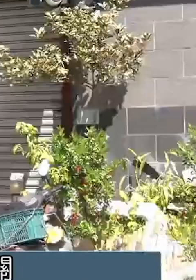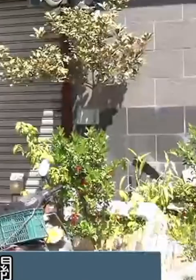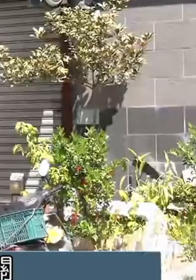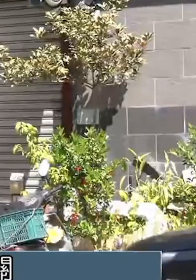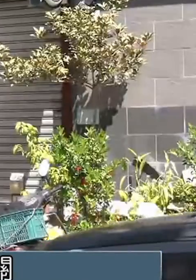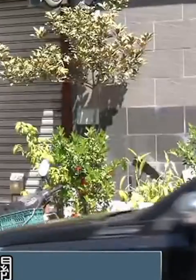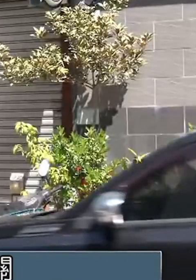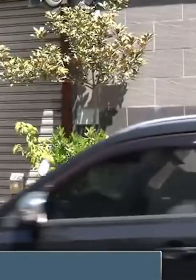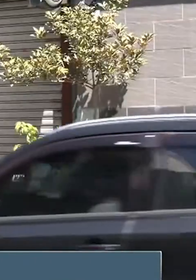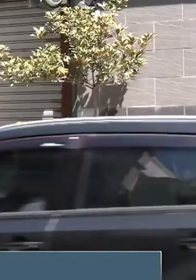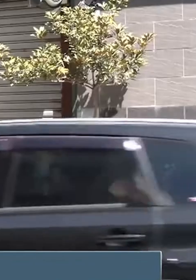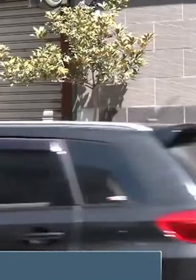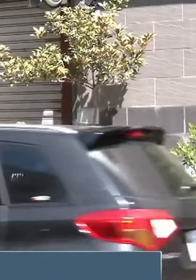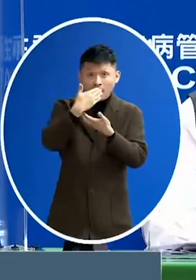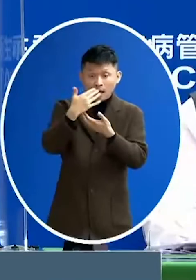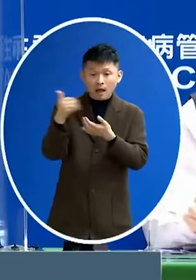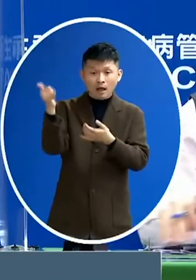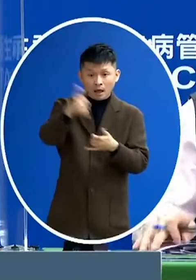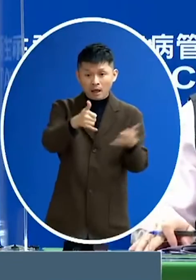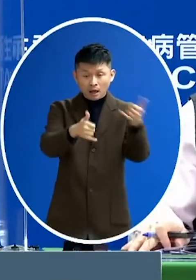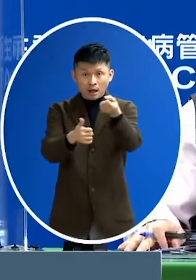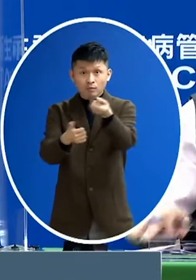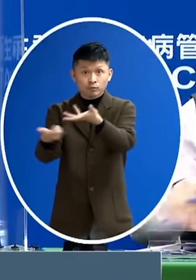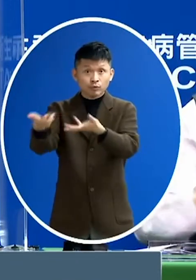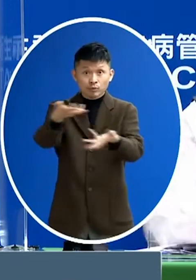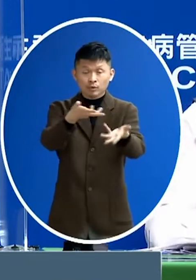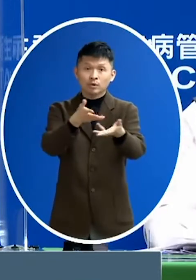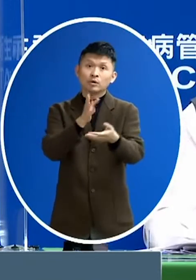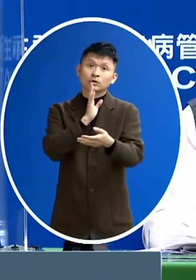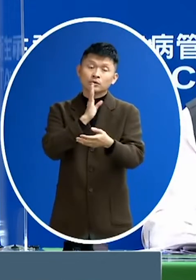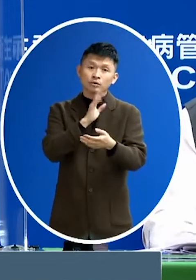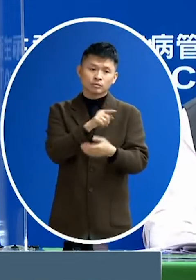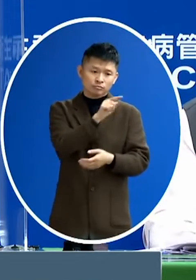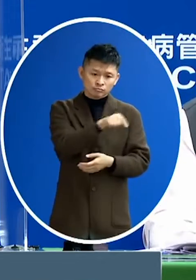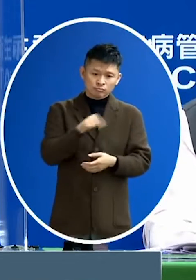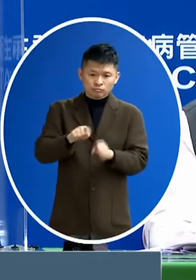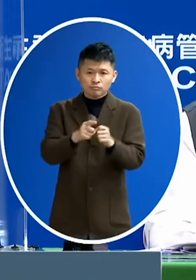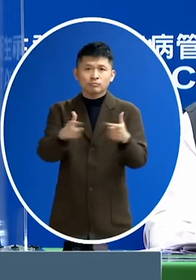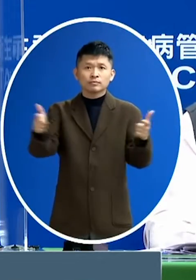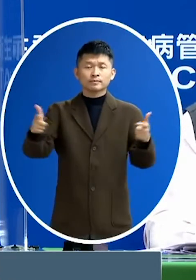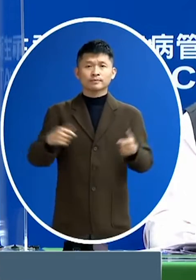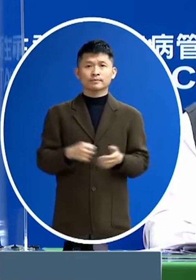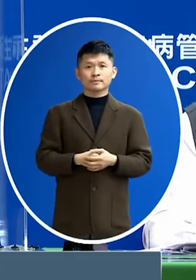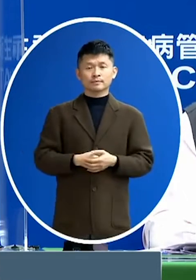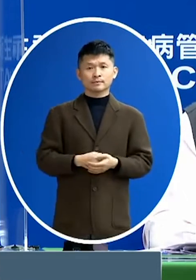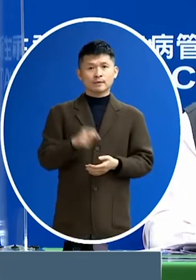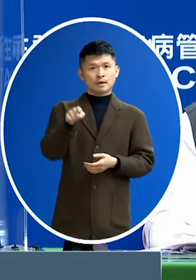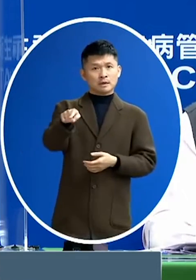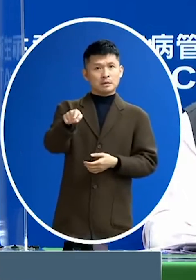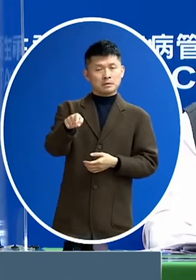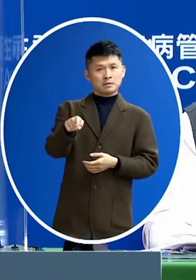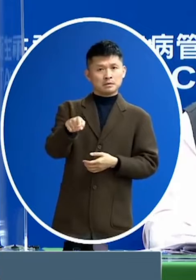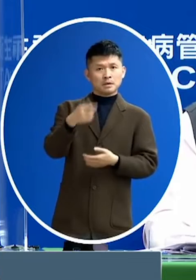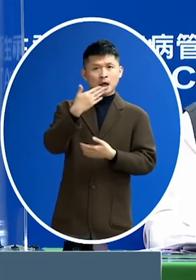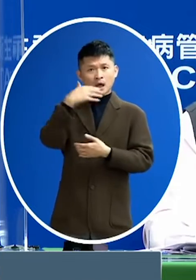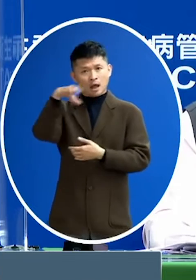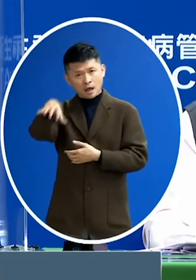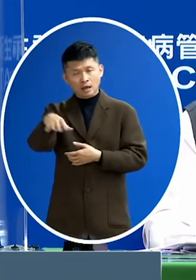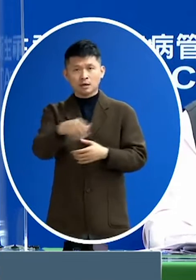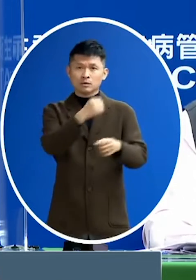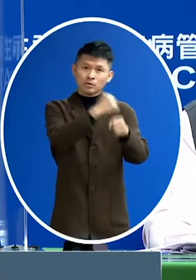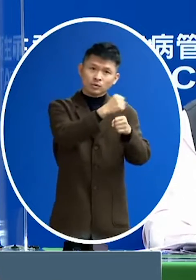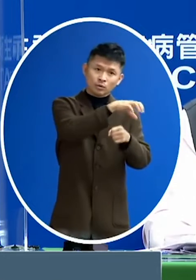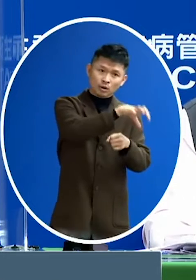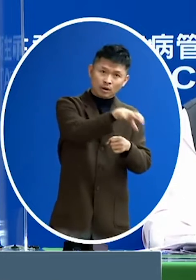饮食有关，那所以在这里面我还是强调不会因为说什么地方或什么样的场合里面